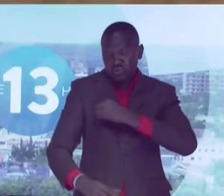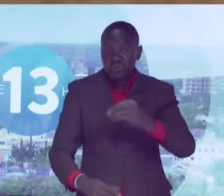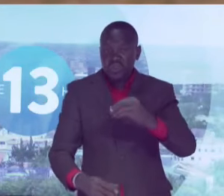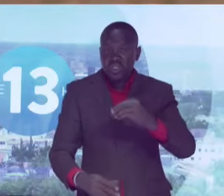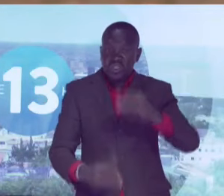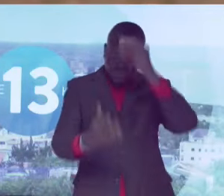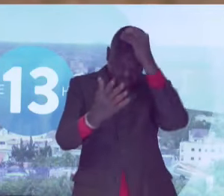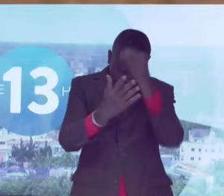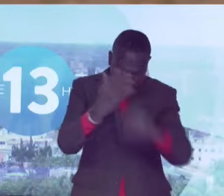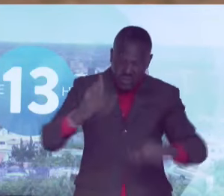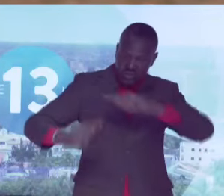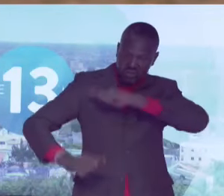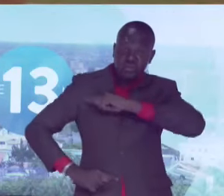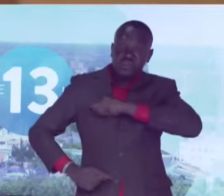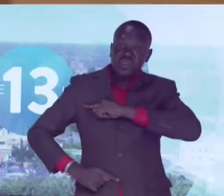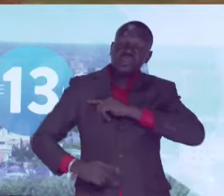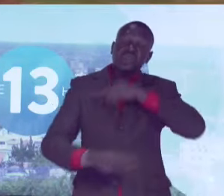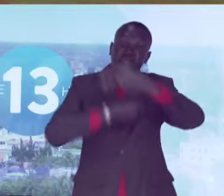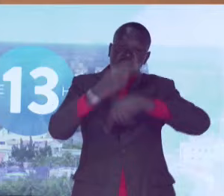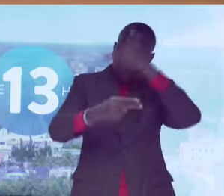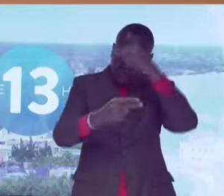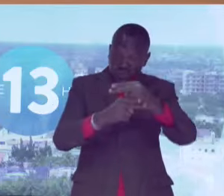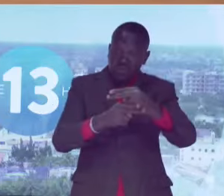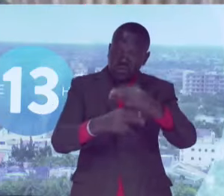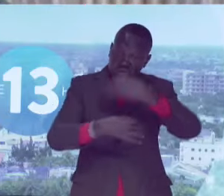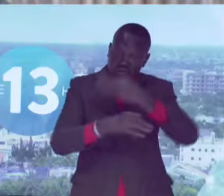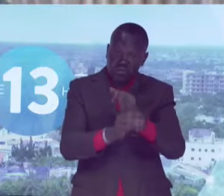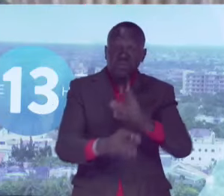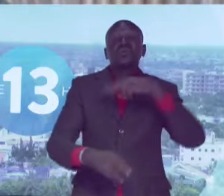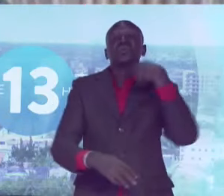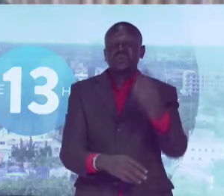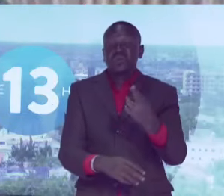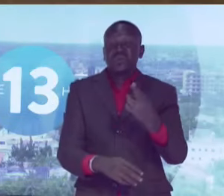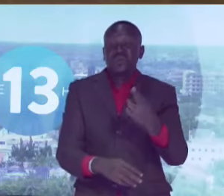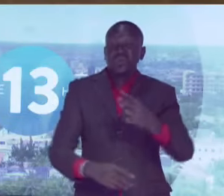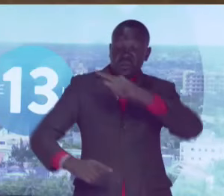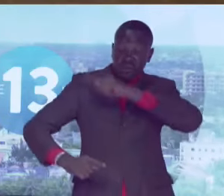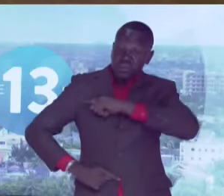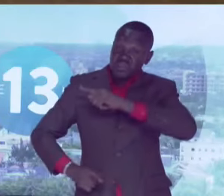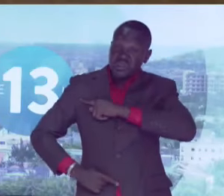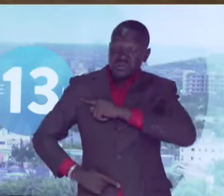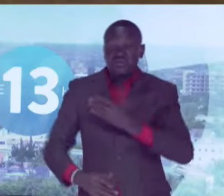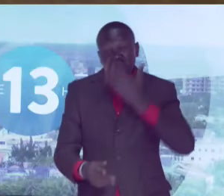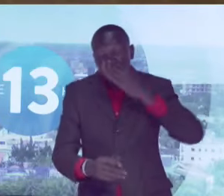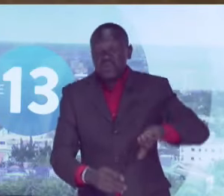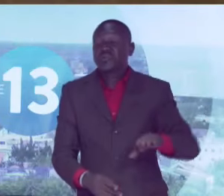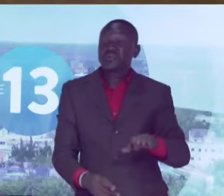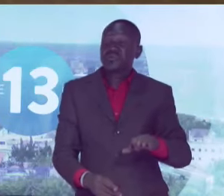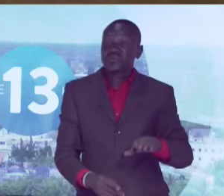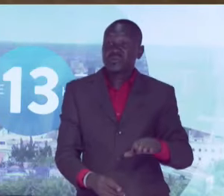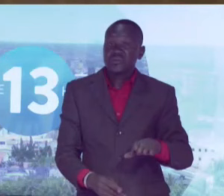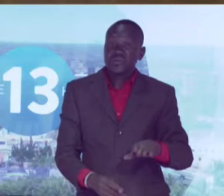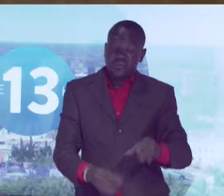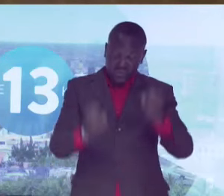la gendarmerie nationale ont désormais leur réponse. Qu'est-ce que la gendarmerie a fait de mal? S'il y a des individus